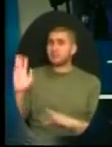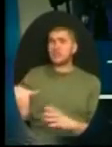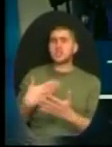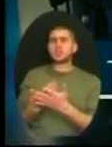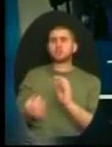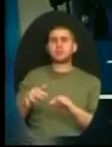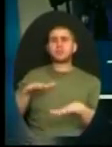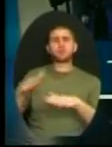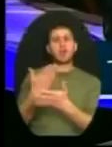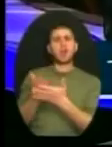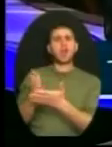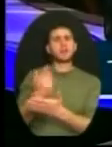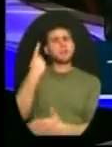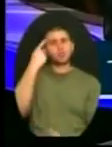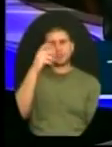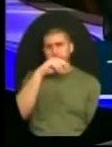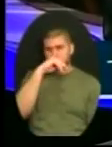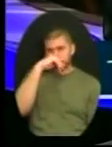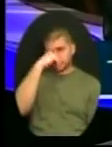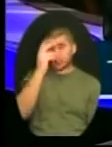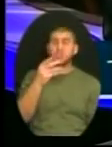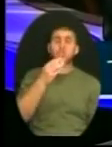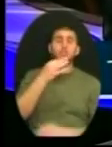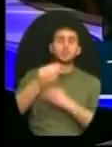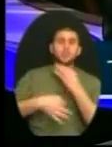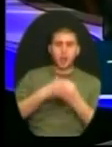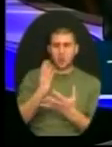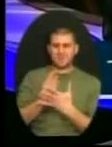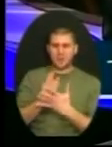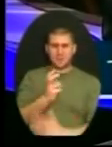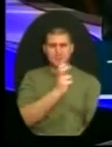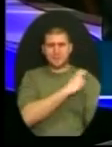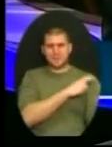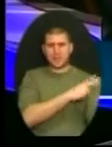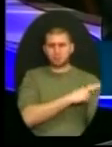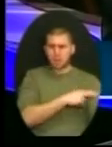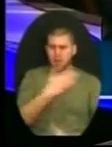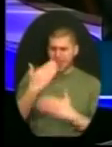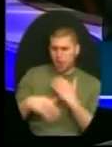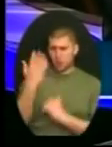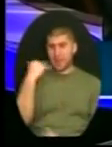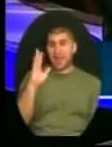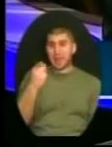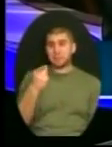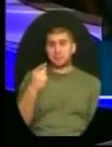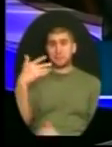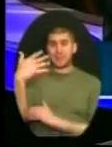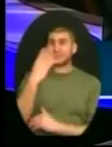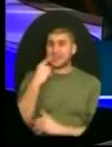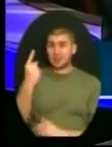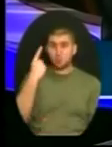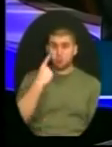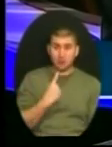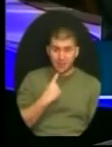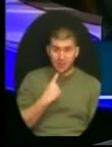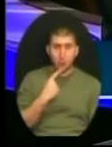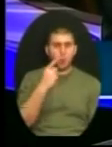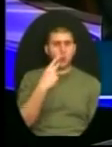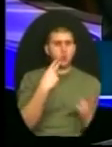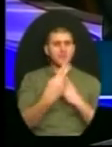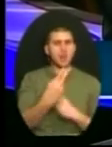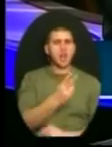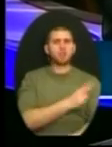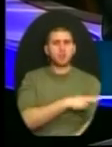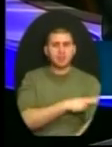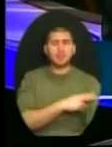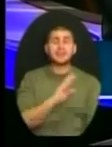ושהיועץ המשפטי יחליט. תראה, כששאלו את המפכ"ל לאחרונה, האם מדינת ישראל היא מדינה מושחתת, אז הוא אמר